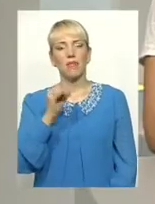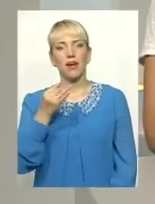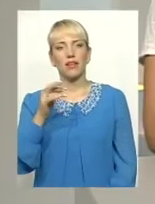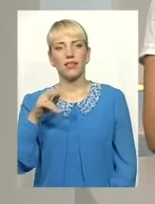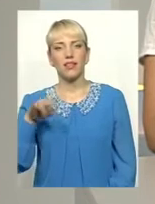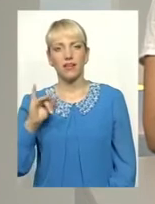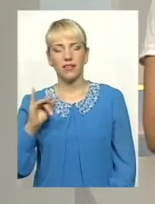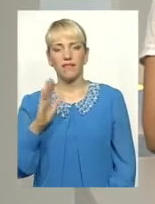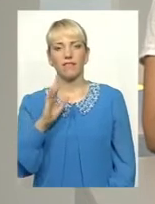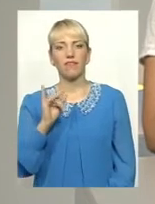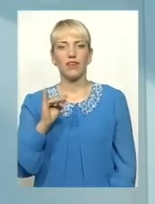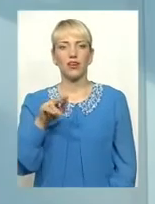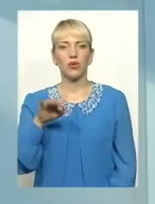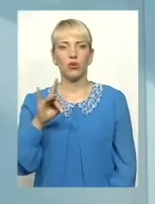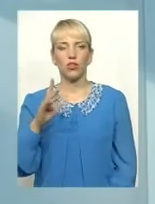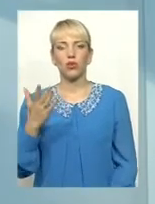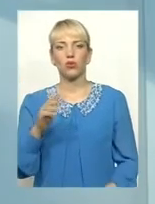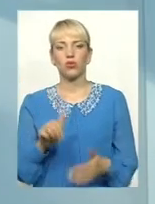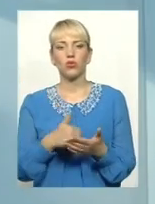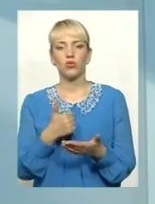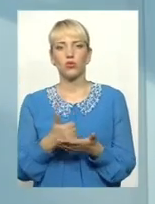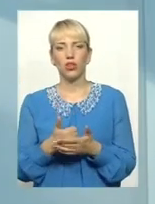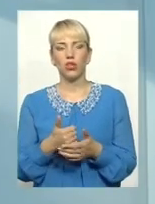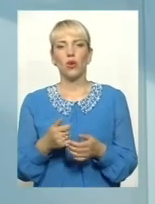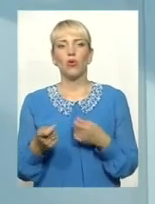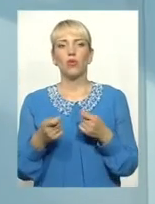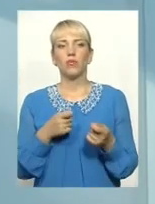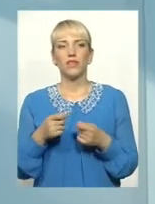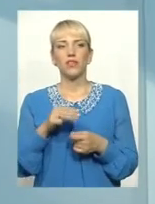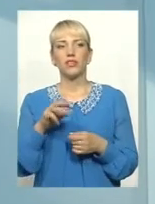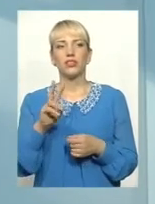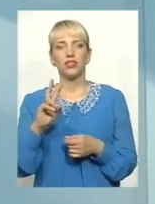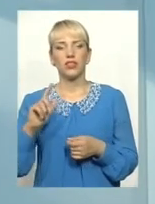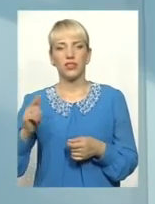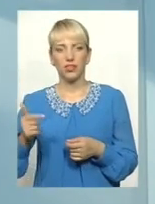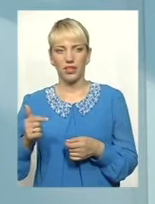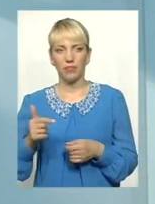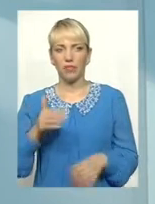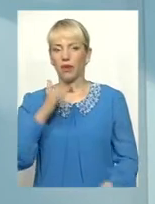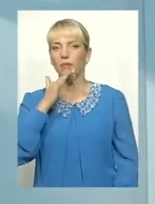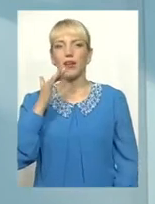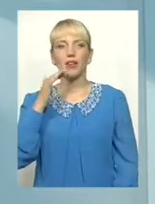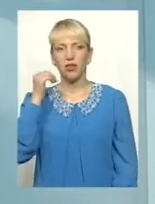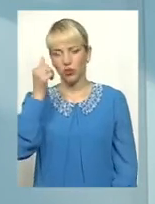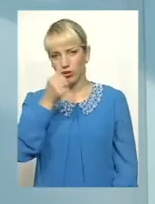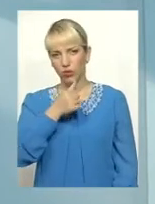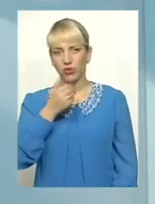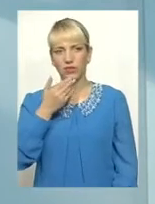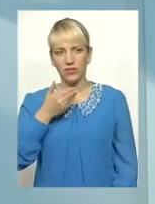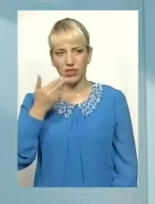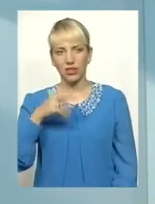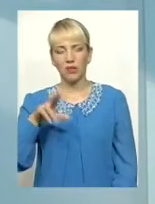який очолює управління міське житлово-комунального господарства. Не перший рік ми вже звертаємося до